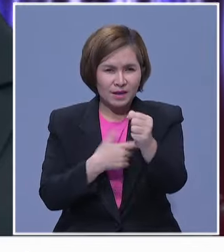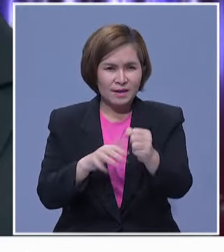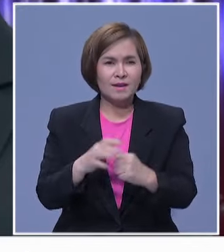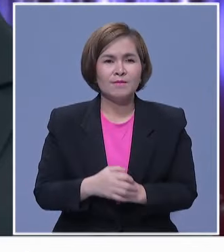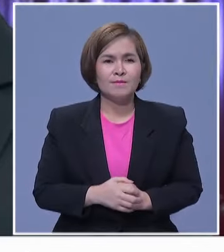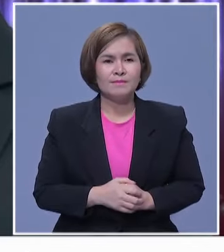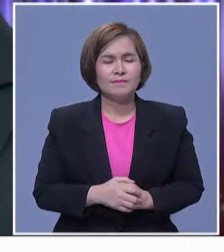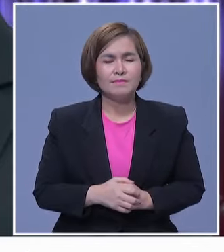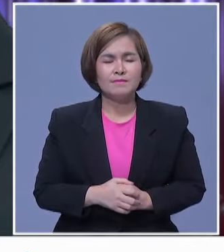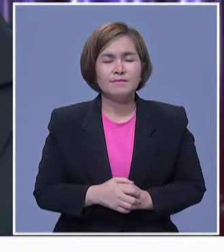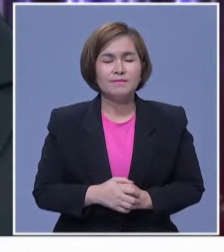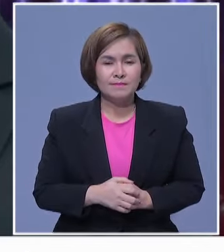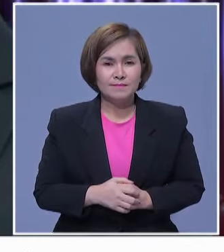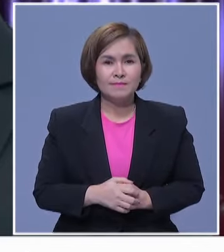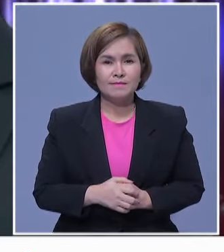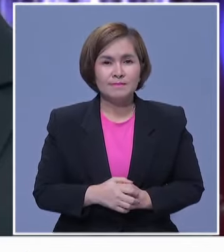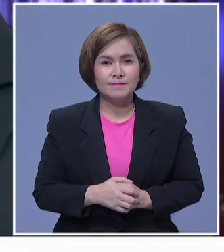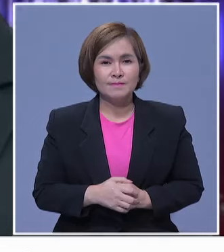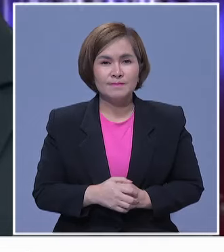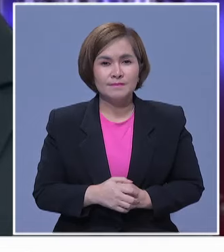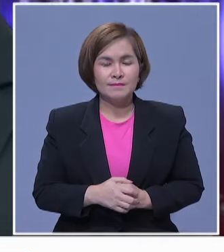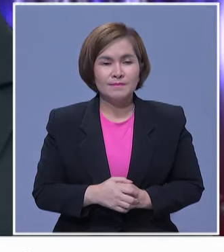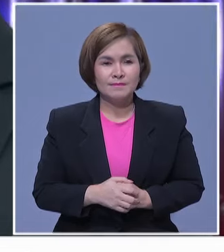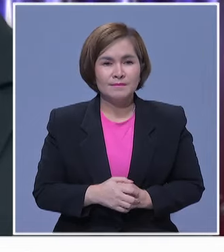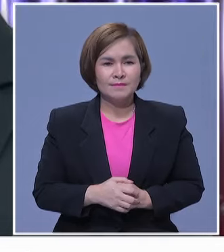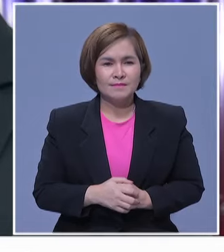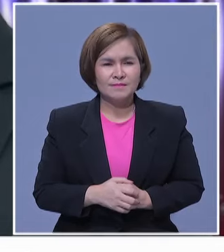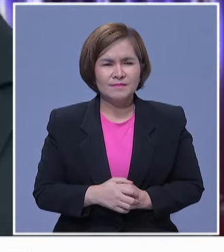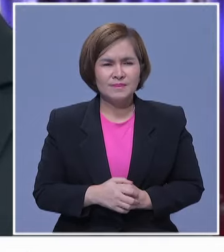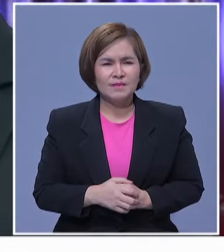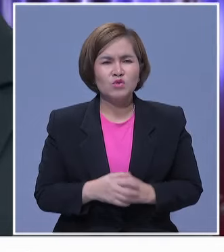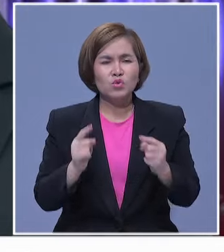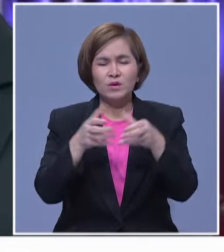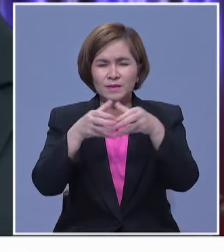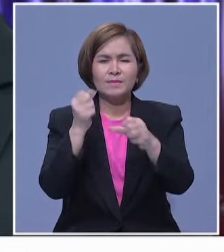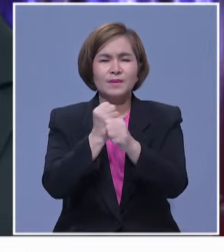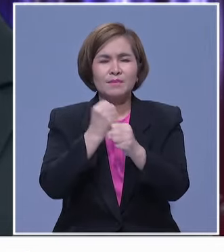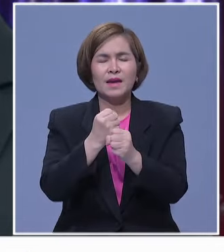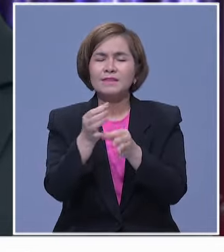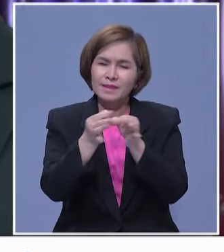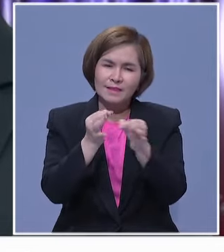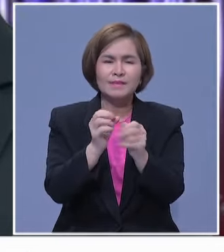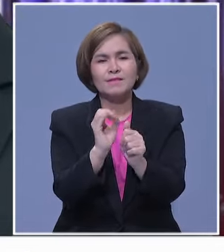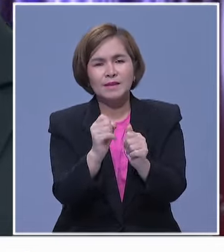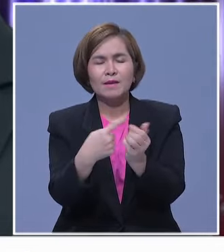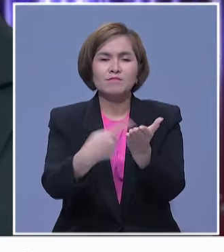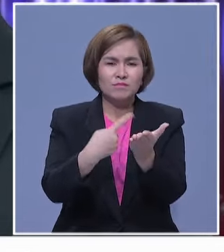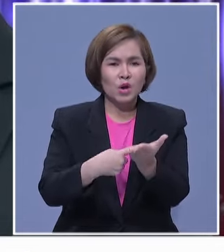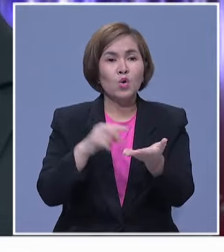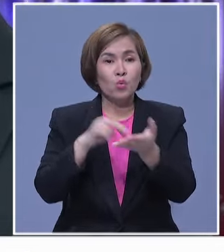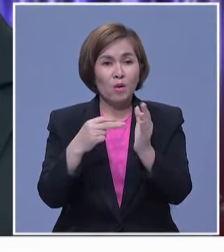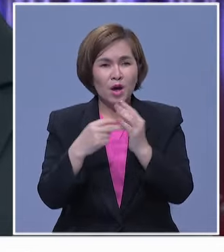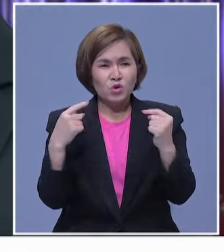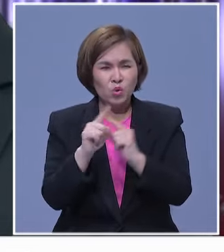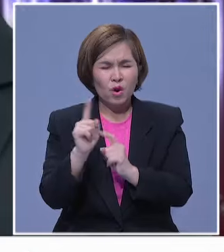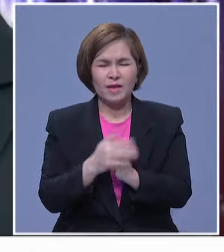ณทักษิณกันแน่คะ คือผมคิดว่าการตั้งคณะที่ปรึกษาเนี่ยก็รู้ดีอยู่แล้วนะครับว่าจะทำให้คนรีม